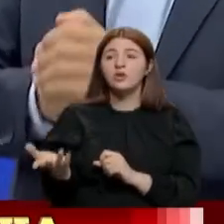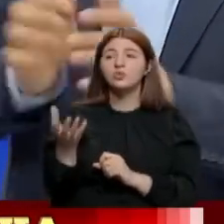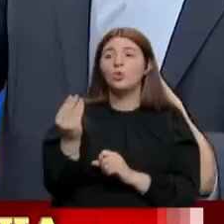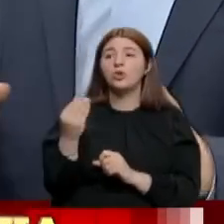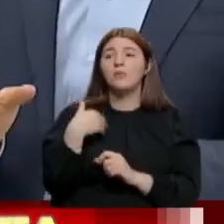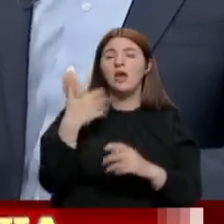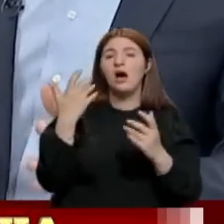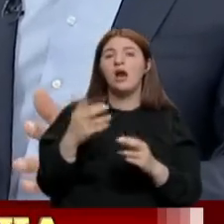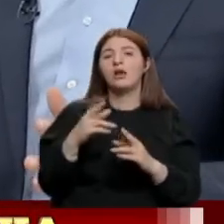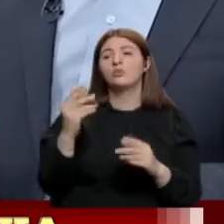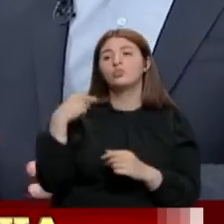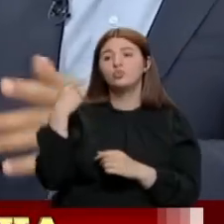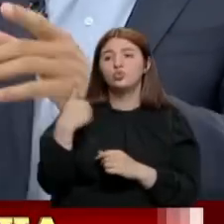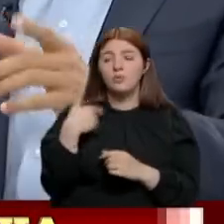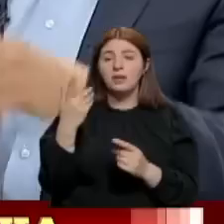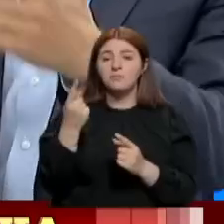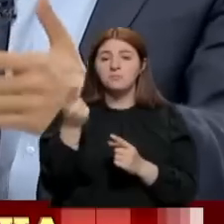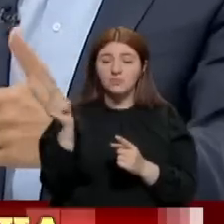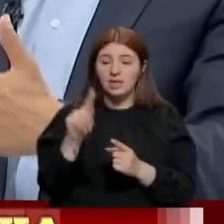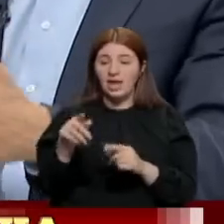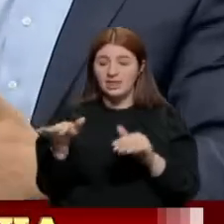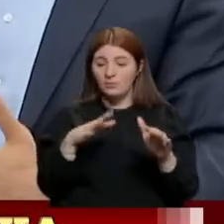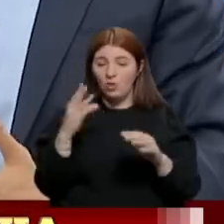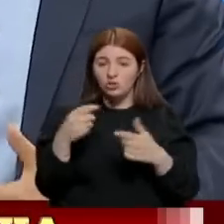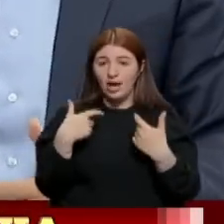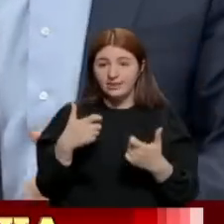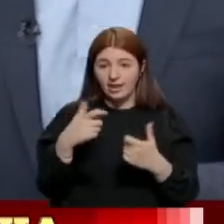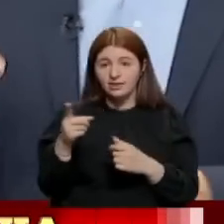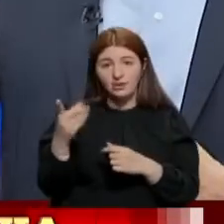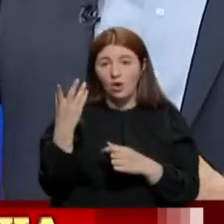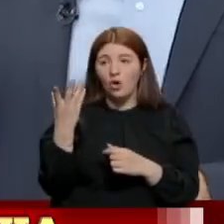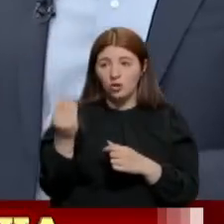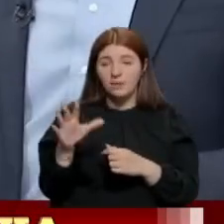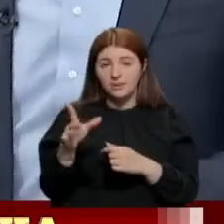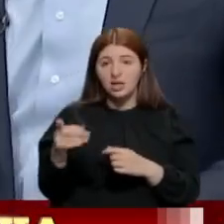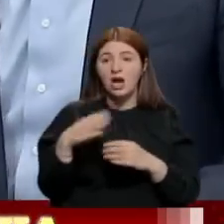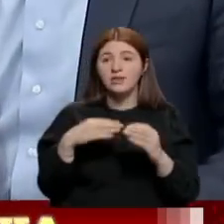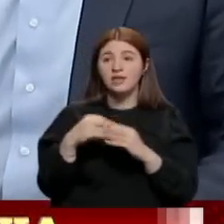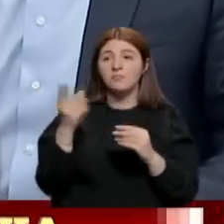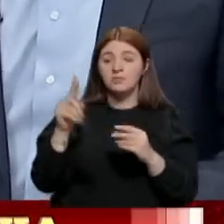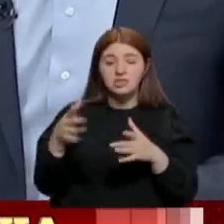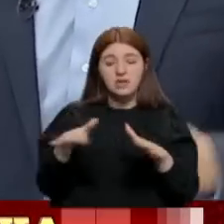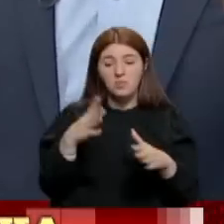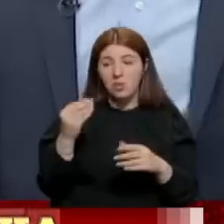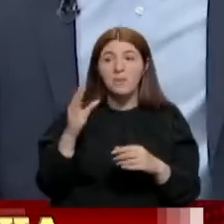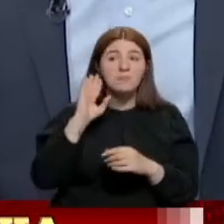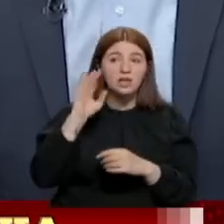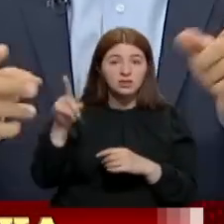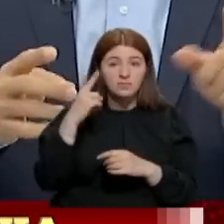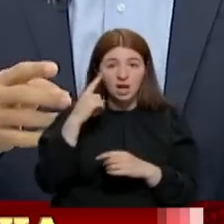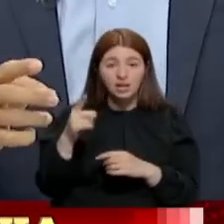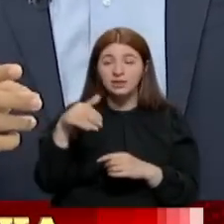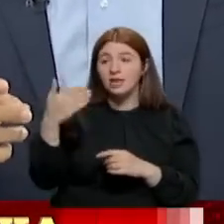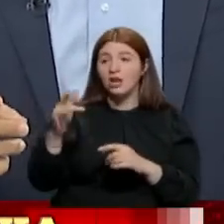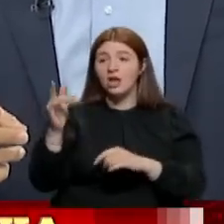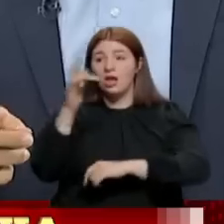çoğunun ben ağır hasarlı olduğunu düşünüyorum. Yani bir dahaki deprem, Hatay'da bir deprem daha yaşayabiliriz. Adana'da bir deprem daha yaşayabiliriz. Malatya bakın,